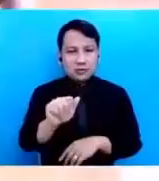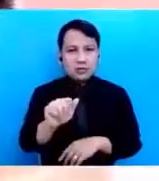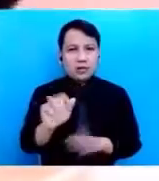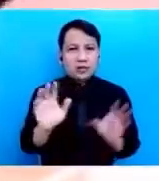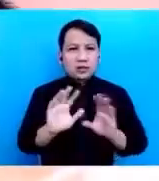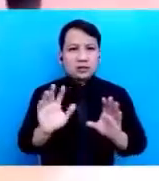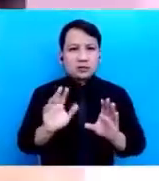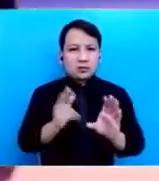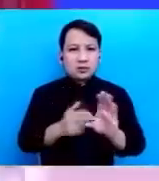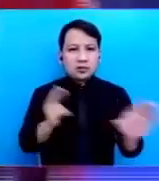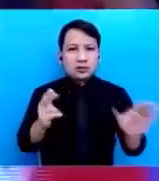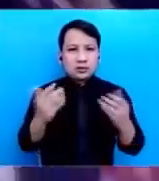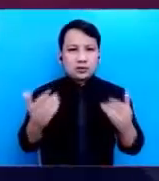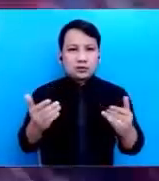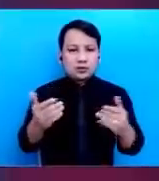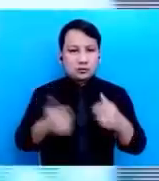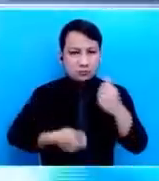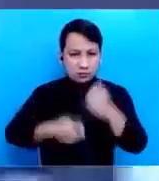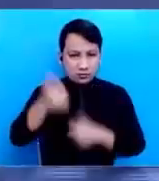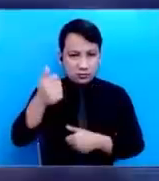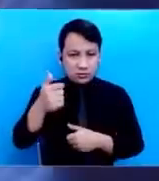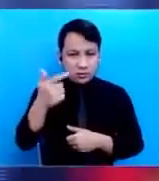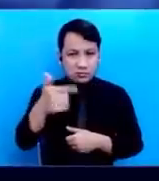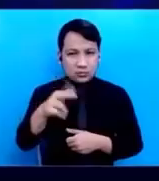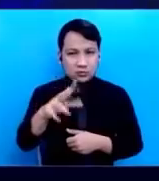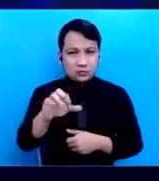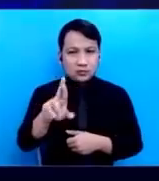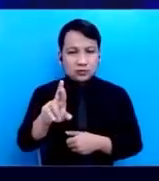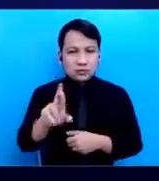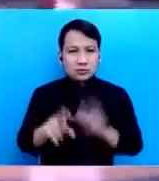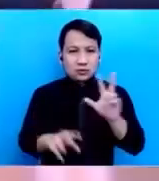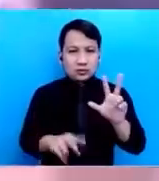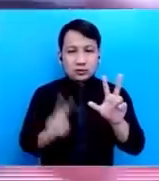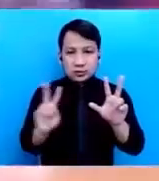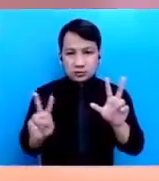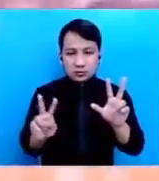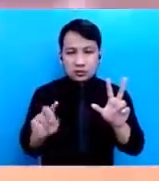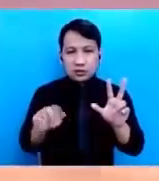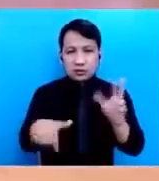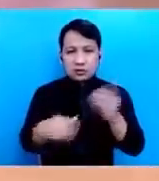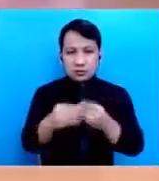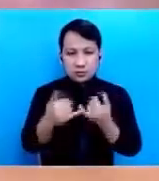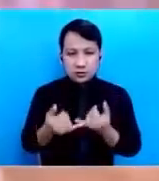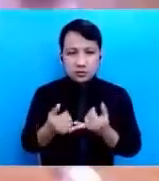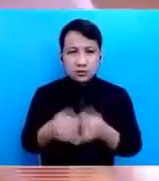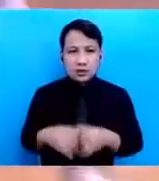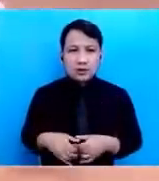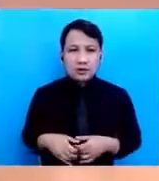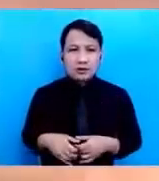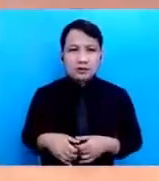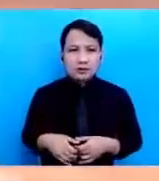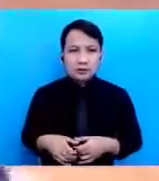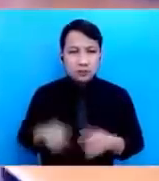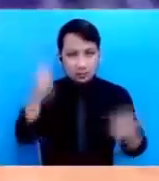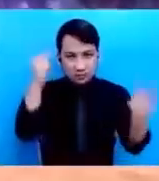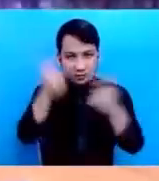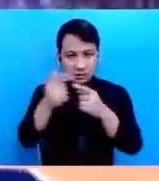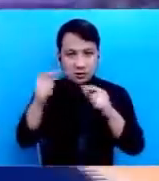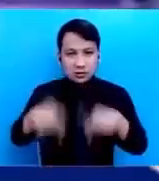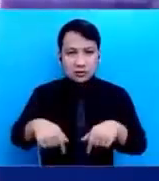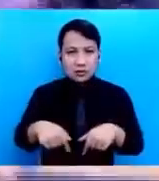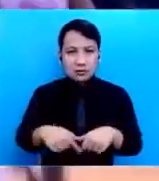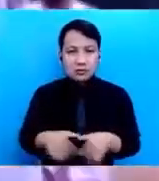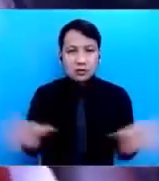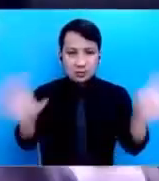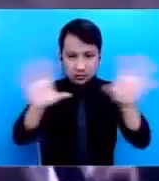nila basta-basta isusuko ang Governor's Cup. 3-2 ang win-loss record nila ngayon sa conference at target ng franchise na tapusin